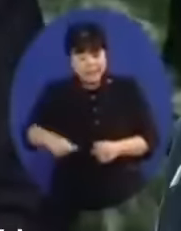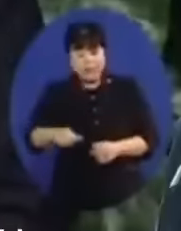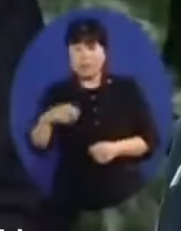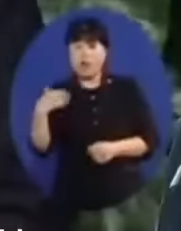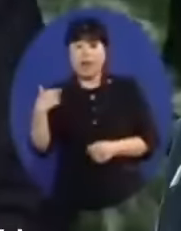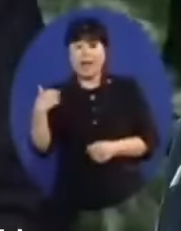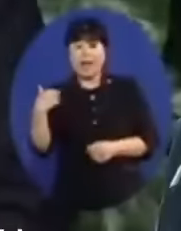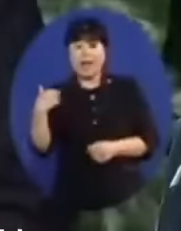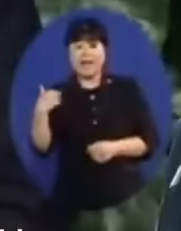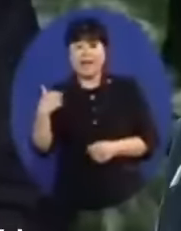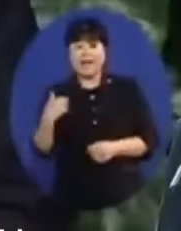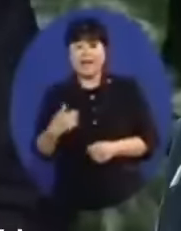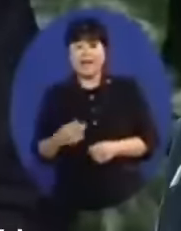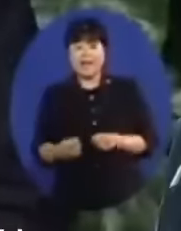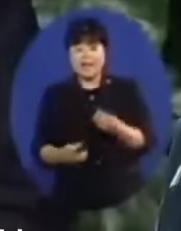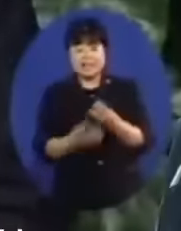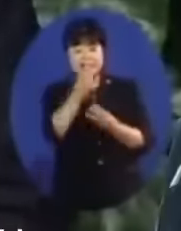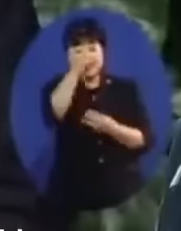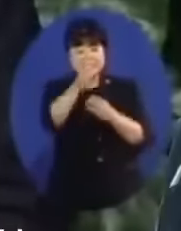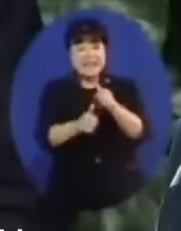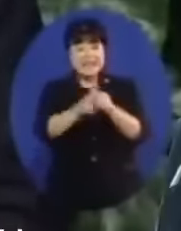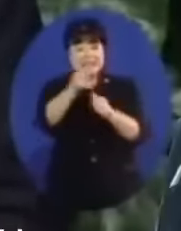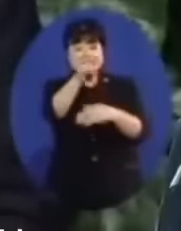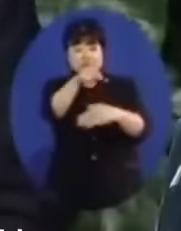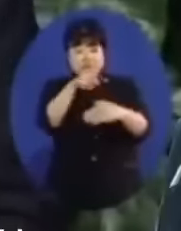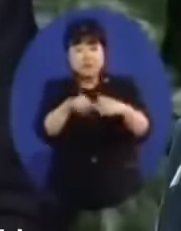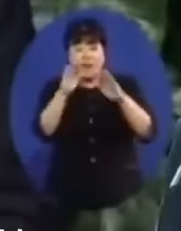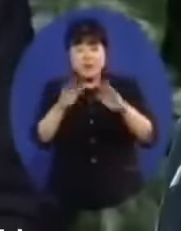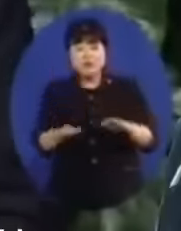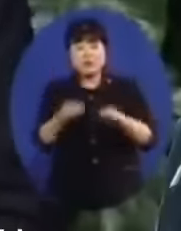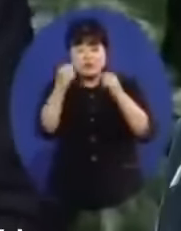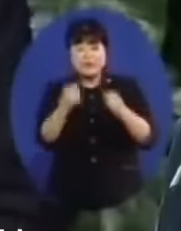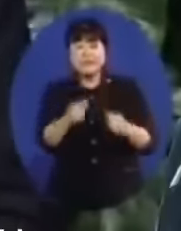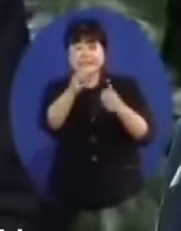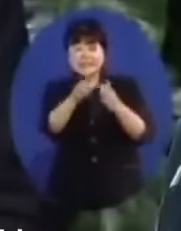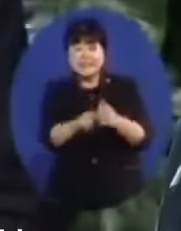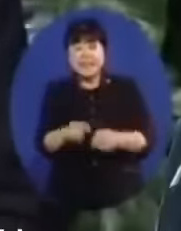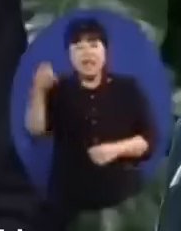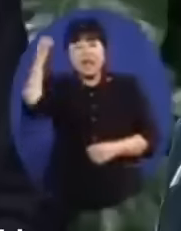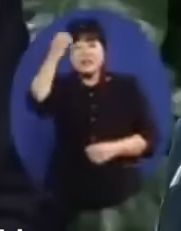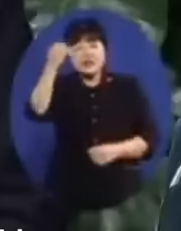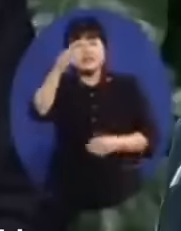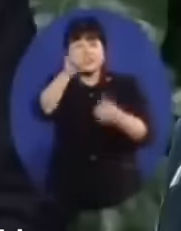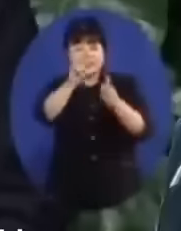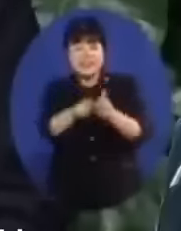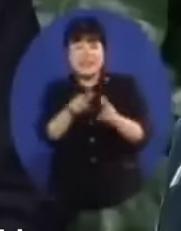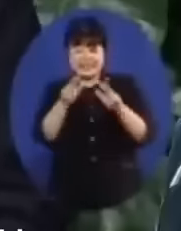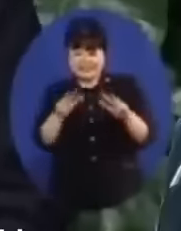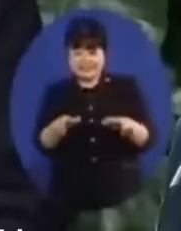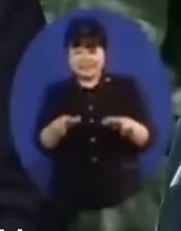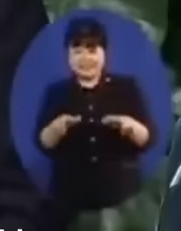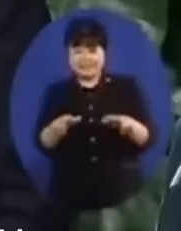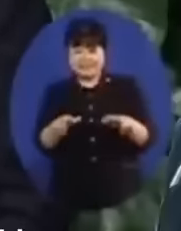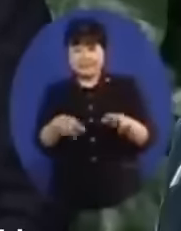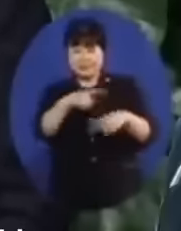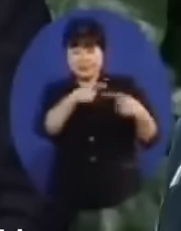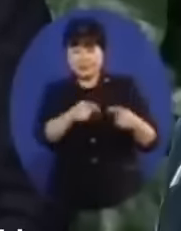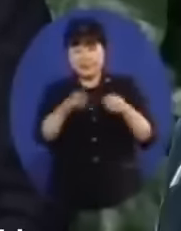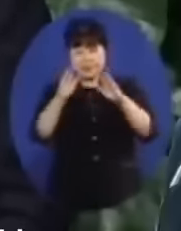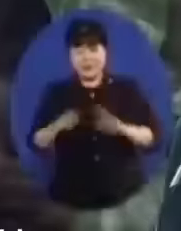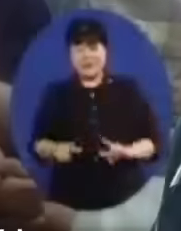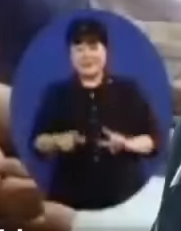없어요. 삼위일체 하나님 중에 오늘 우리가 사는 시대는 성령의 시대인 것입니다. 따라 말씀했어요.